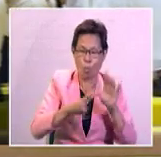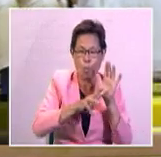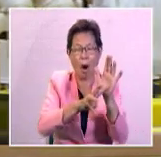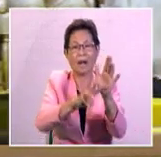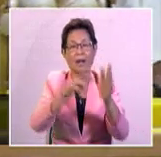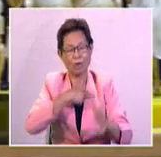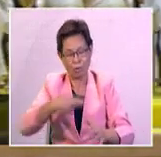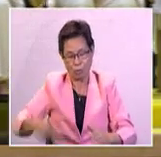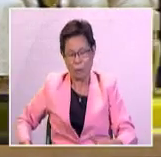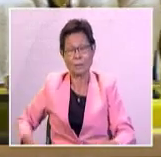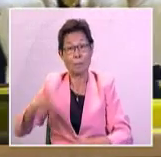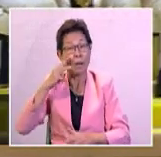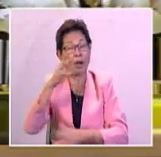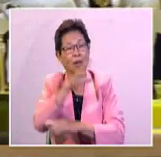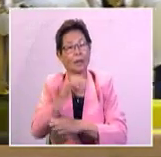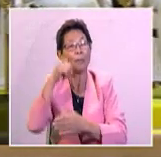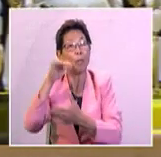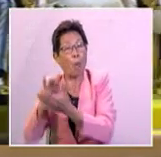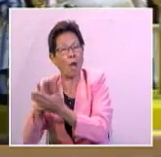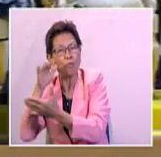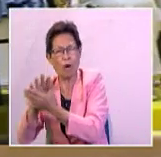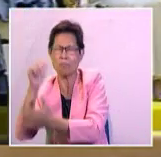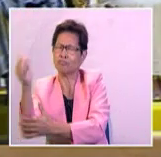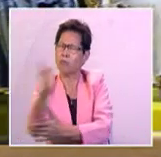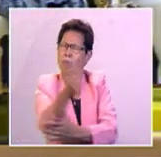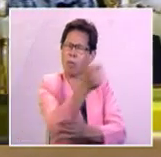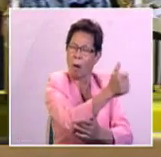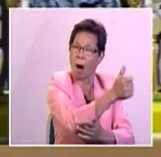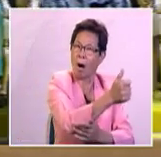wakil Raja-Raja Melayu dan Permaisuri masing-masing